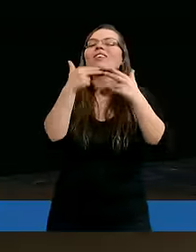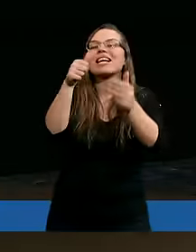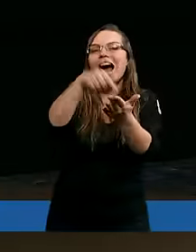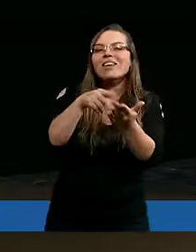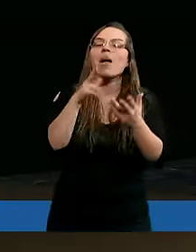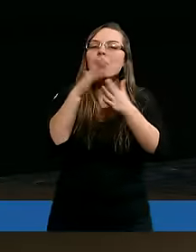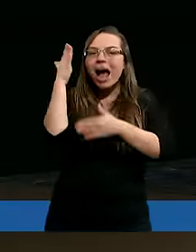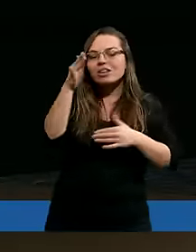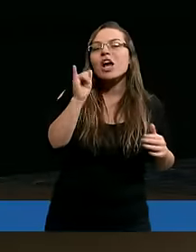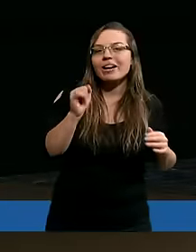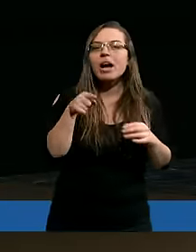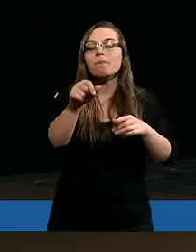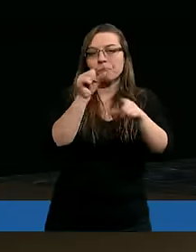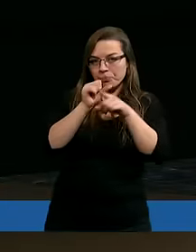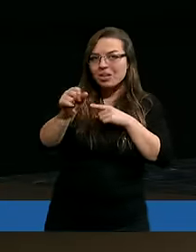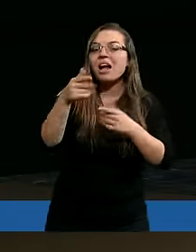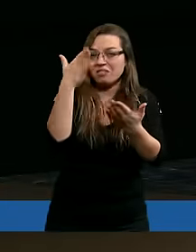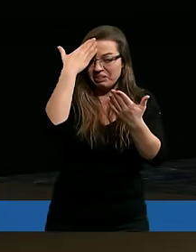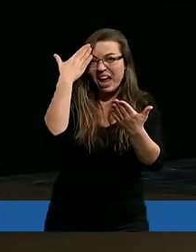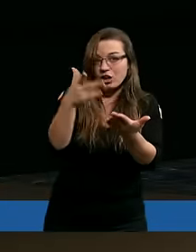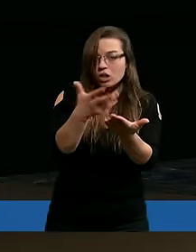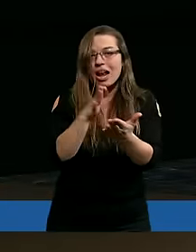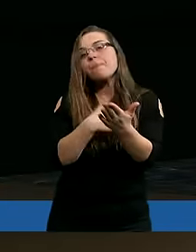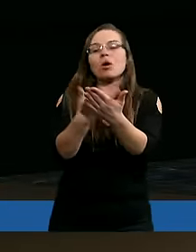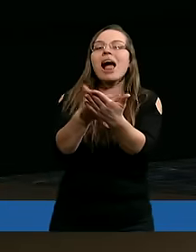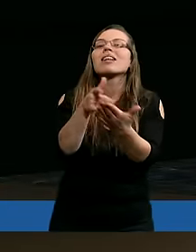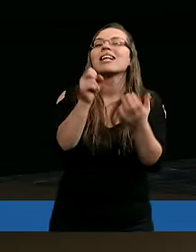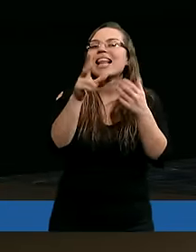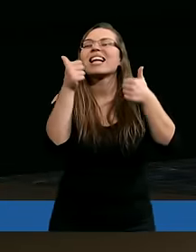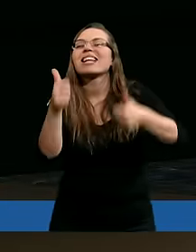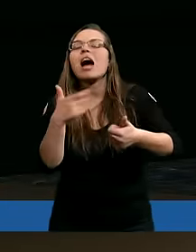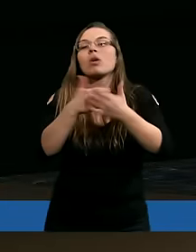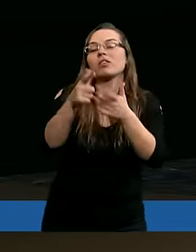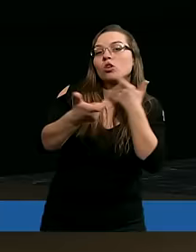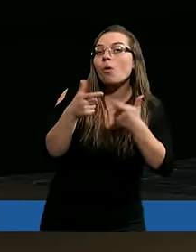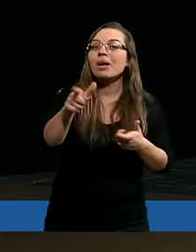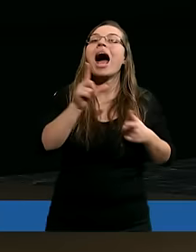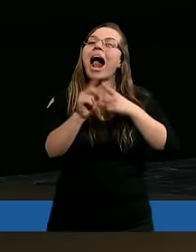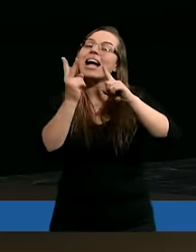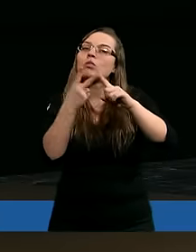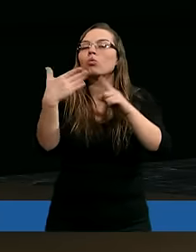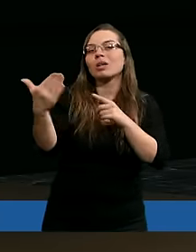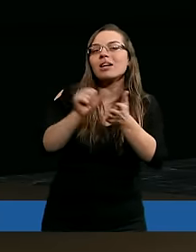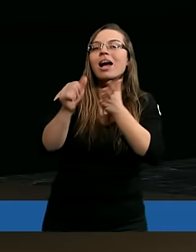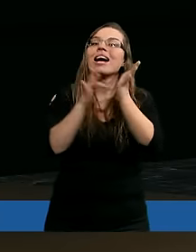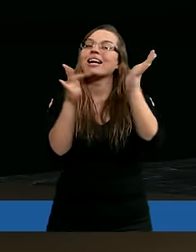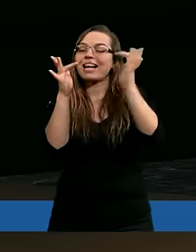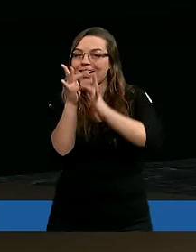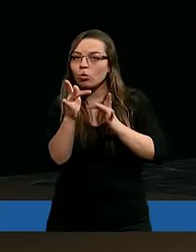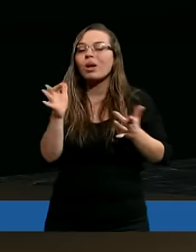No okej, okay, no wiesz, dlaczego to się stało, co się stało, prawda? Ale z drugiej strony jest Jezus